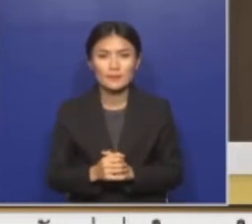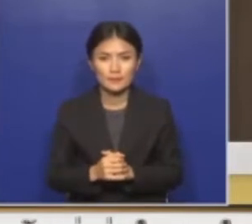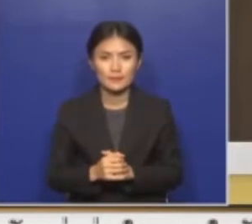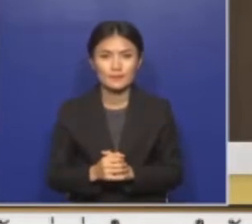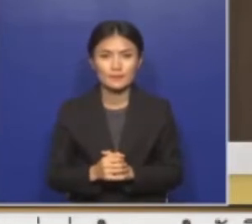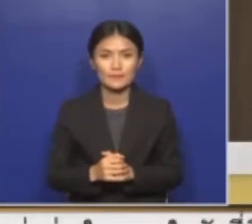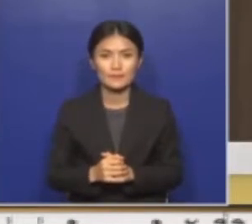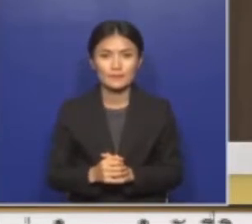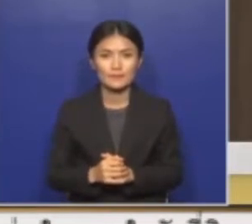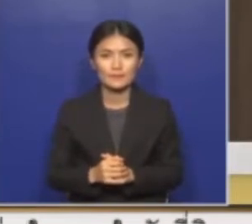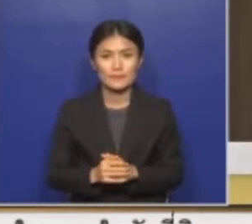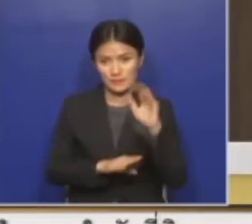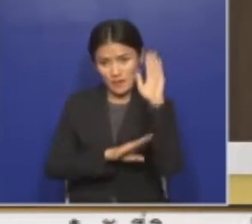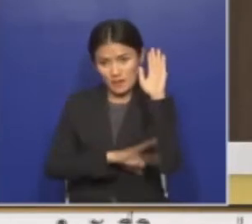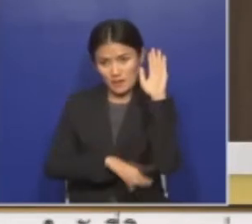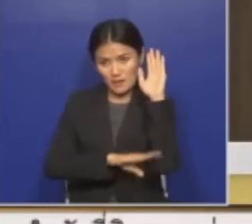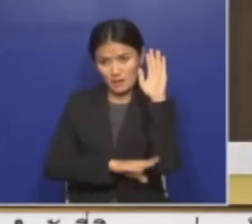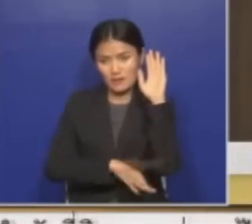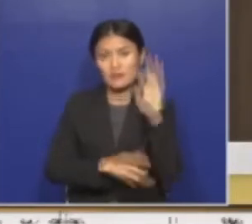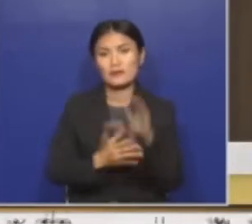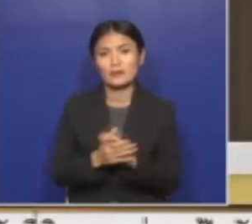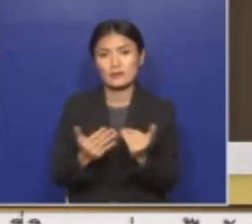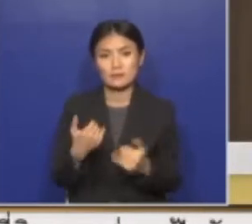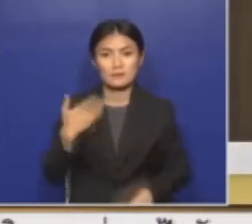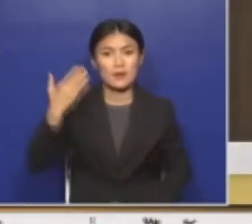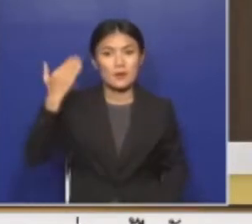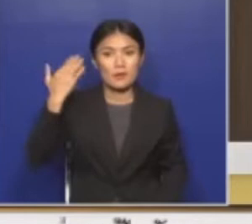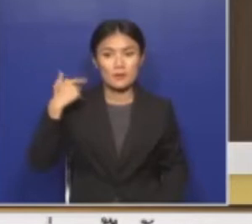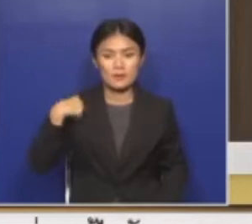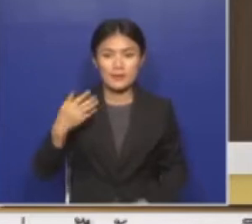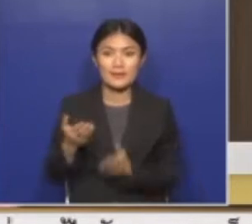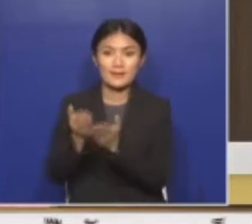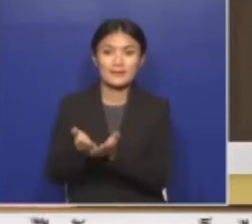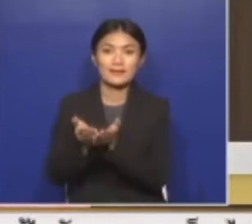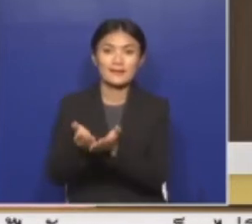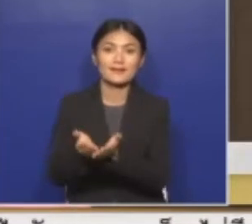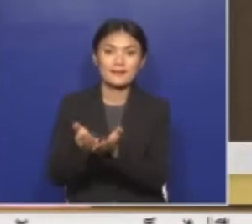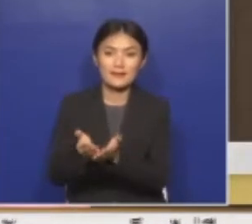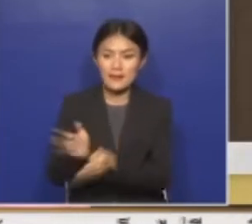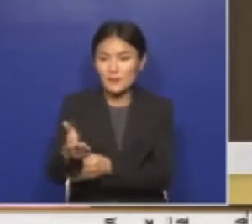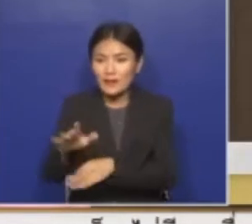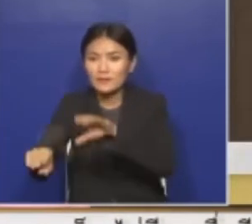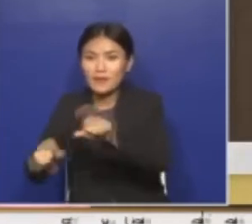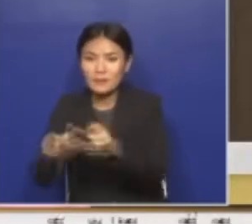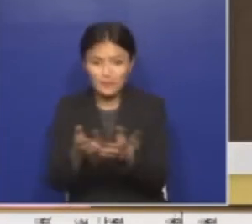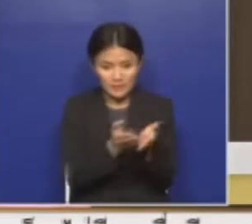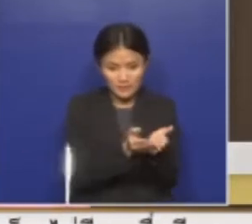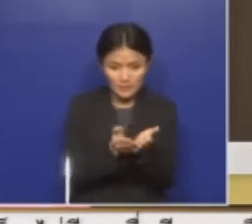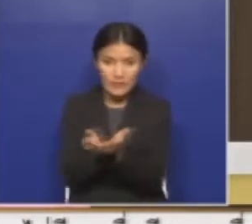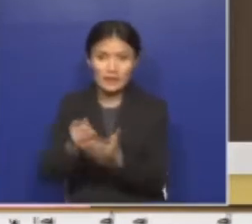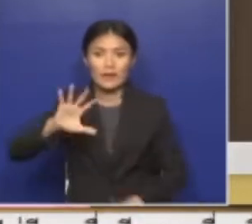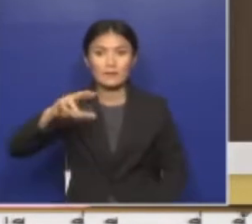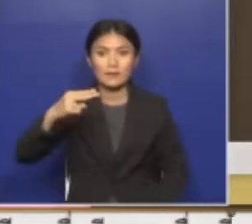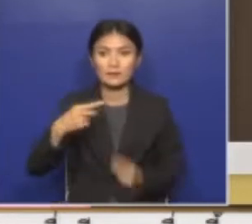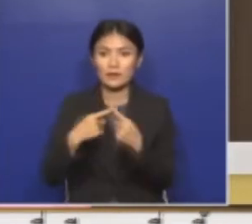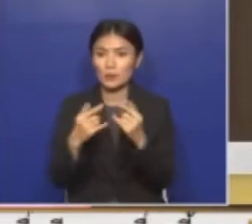ครับภาคใต้ของเรานี่แหละครับเมื่อก่อนเนี่ยมีเรือประมงนะครับรวม 5,000นะครับอ่าวันนี้